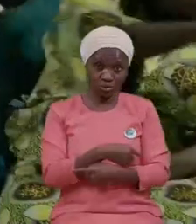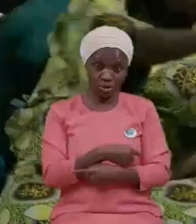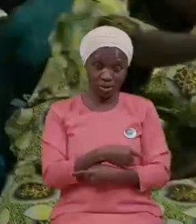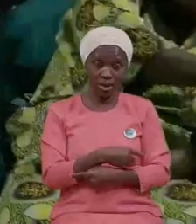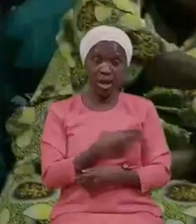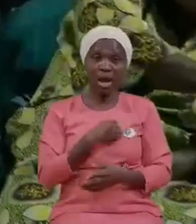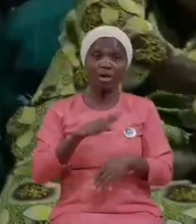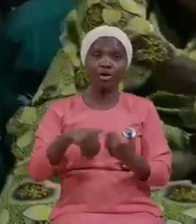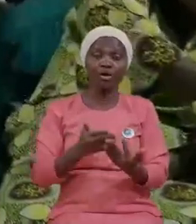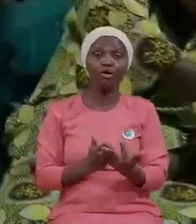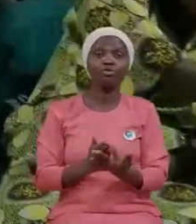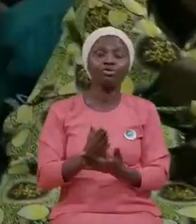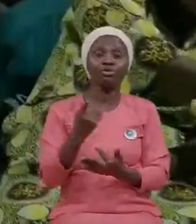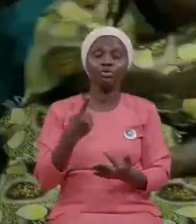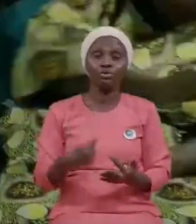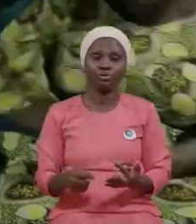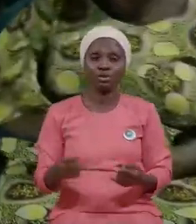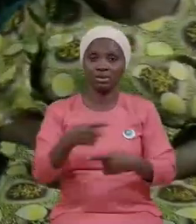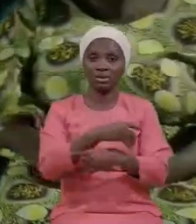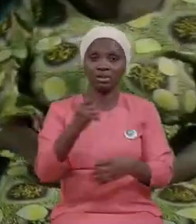Et tout au long de la croisade.